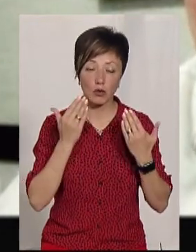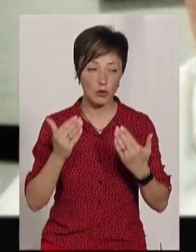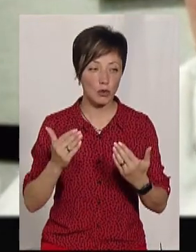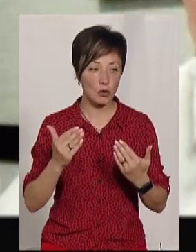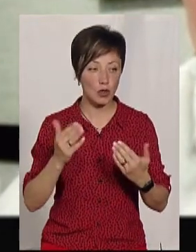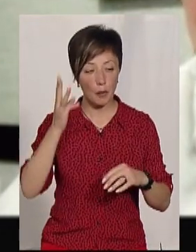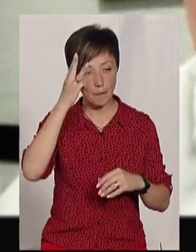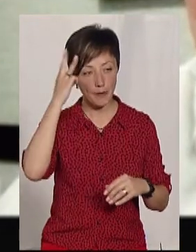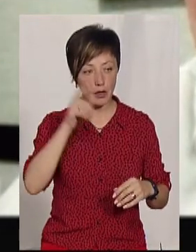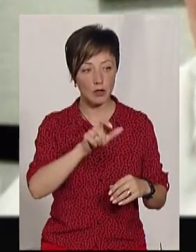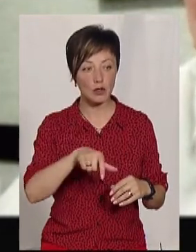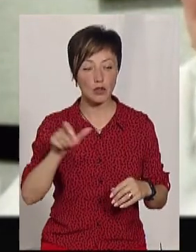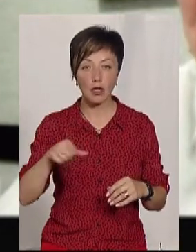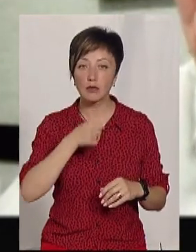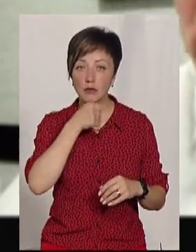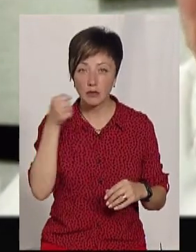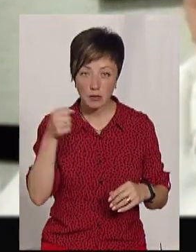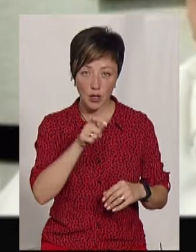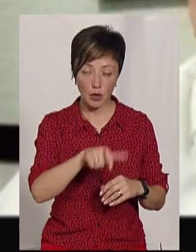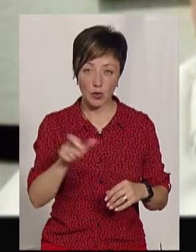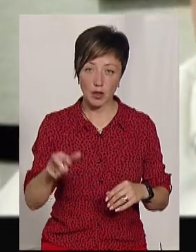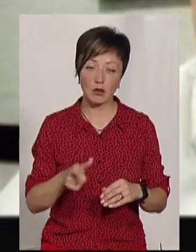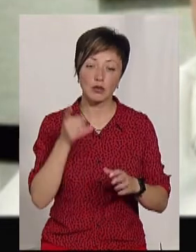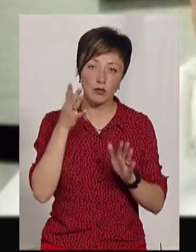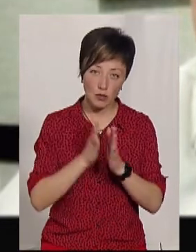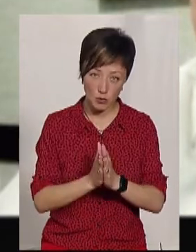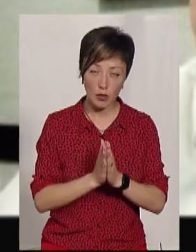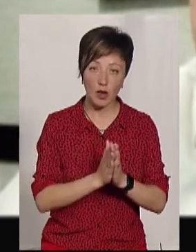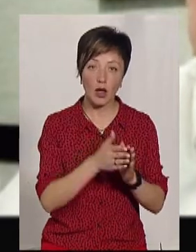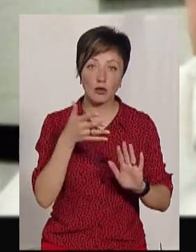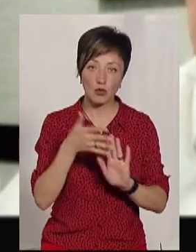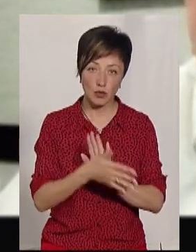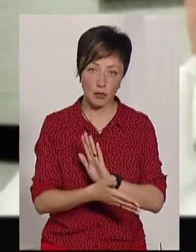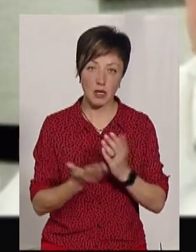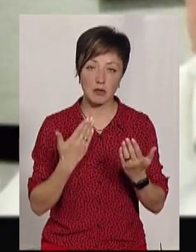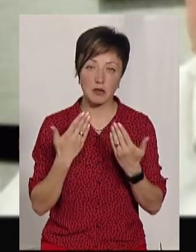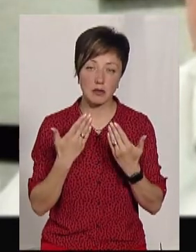звертаюся до хмельничан, до людей похилого віку з розумінням